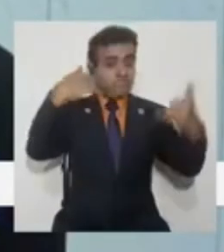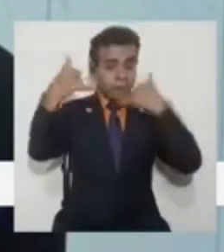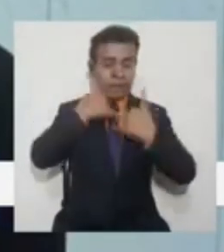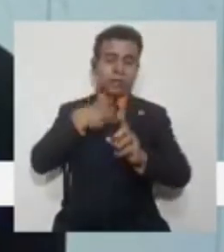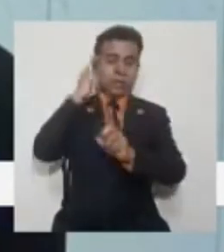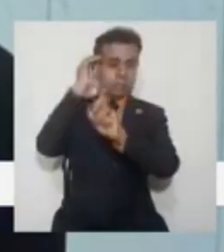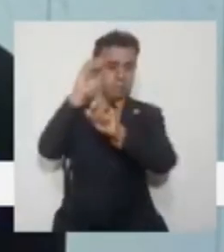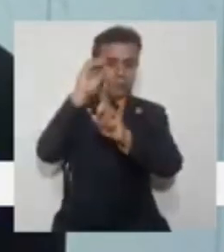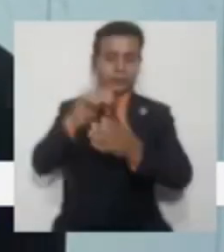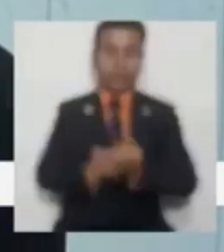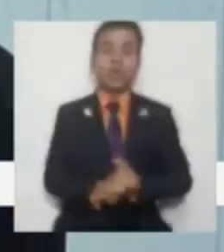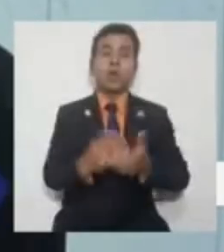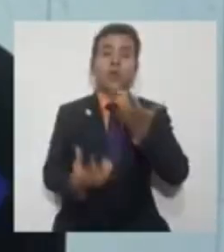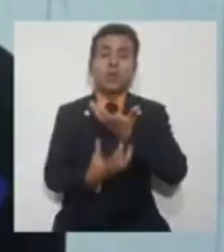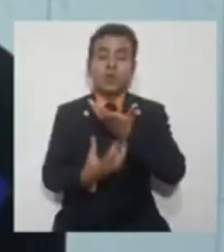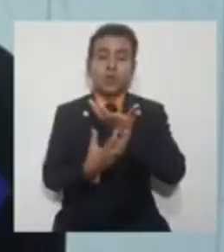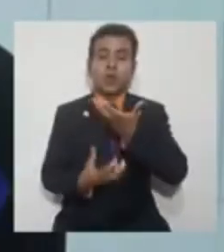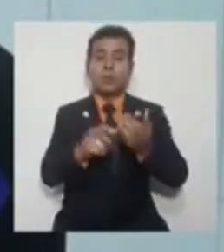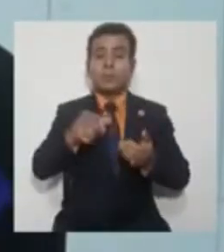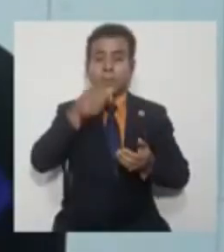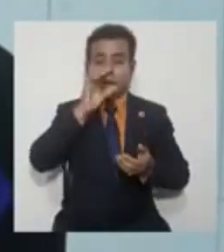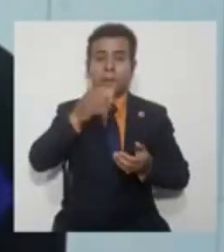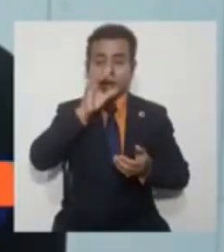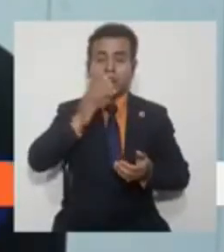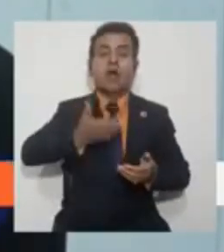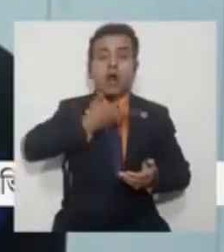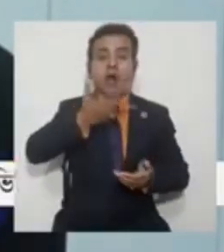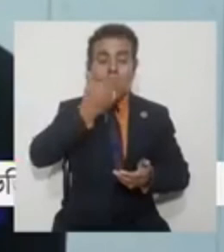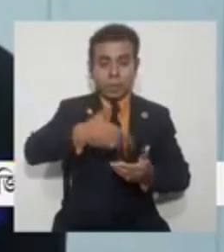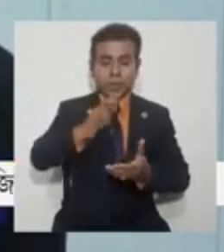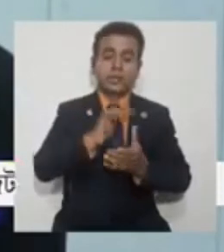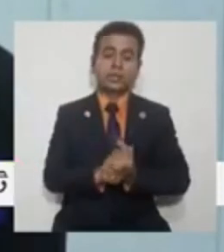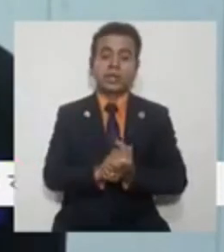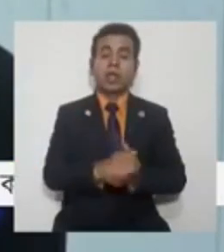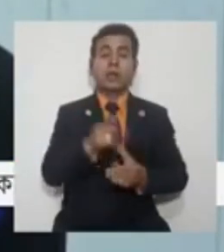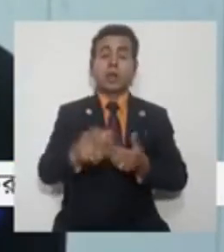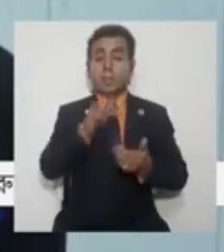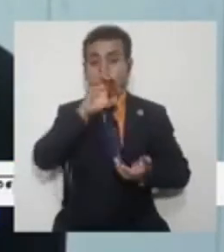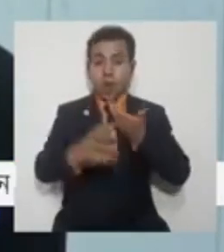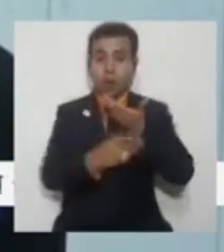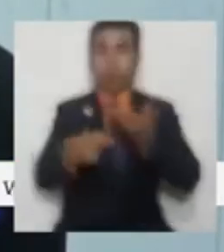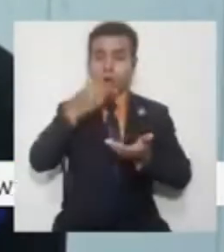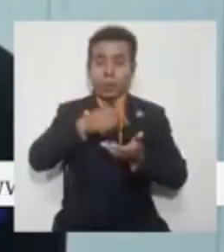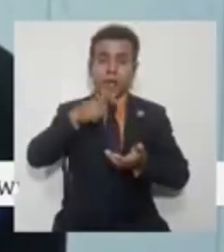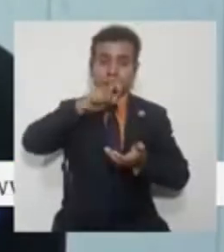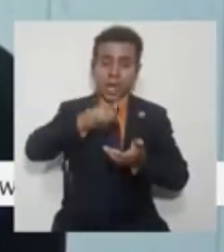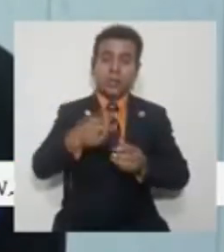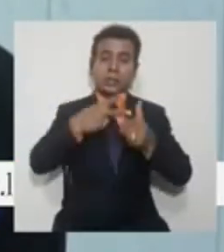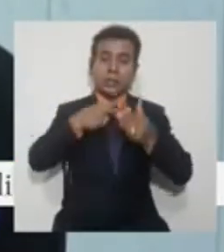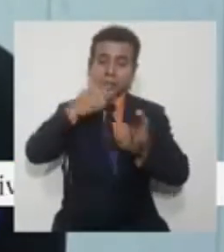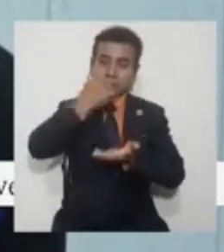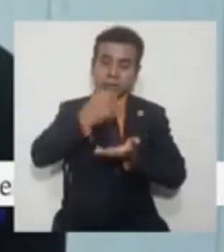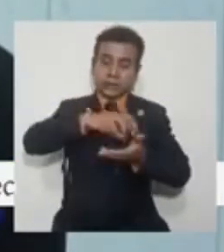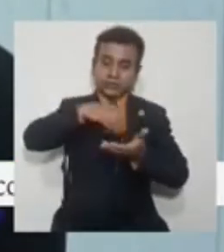এই সকল পরামর্শ মেনে চললে আমরা অনেক ক্ষেত্রেই কোভিড সংক্রমণ থেকে নিজে মুক্ত থাকব, পরিবারকে